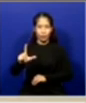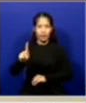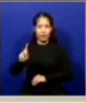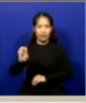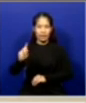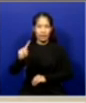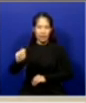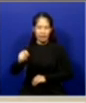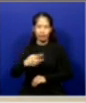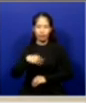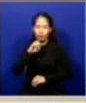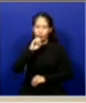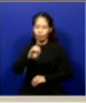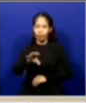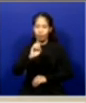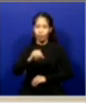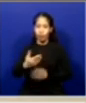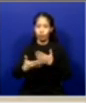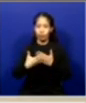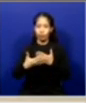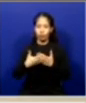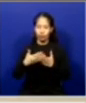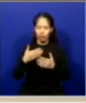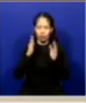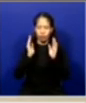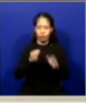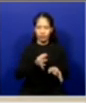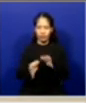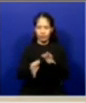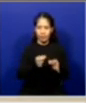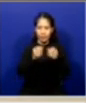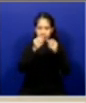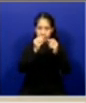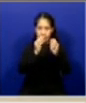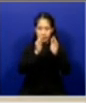านผู้จะอภิปรายให้ทราบล่วงหน้า4ท่านนะครับต่อจากท่านมงคลกิจ